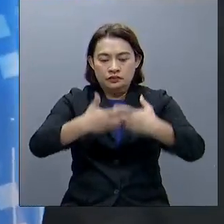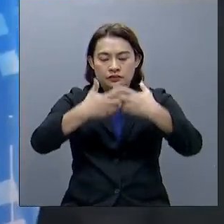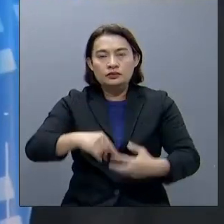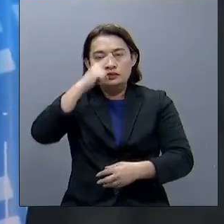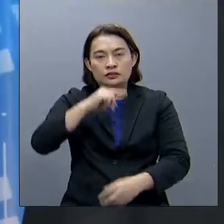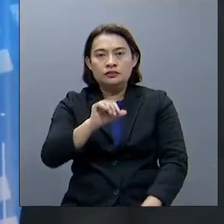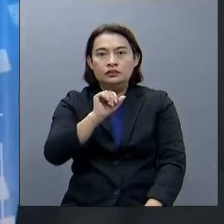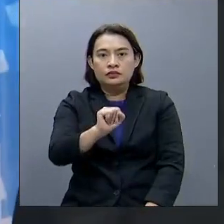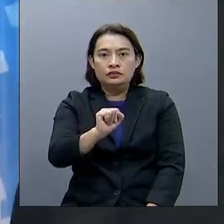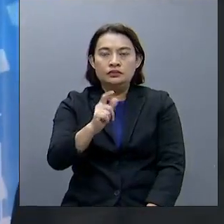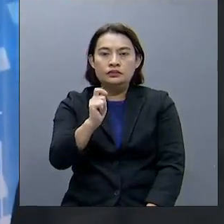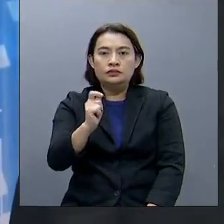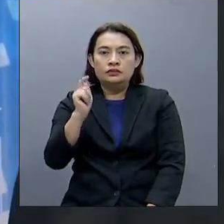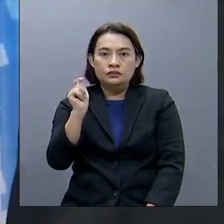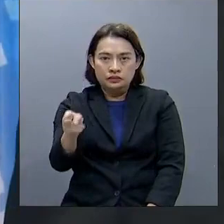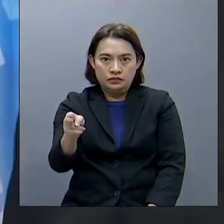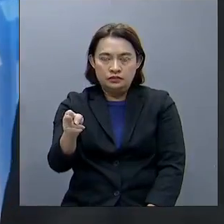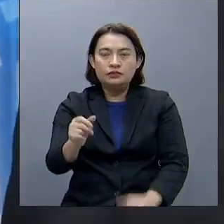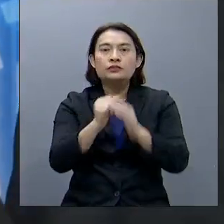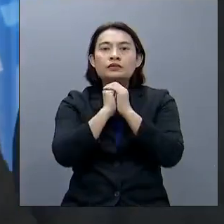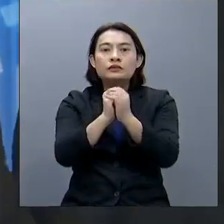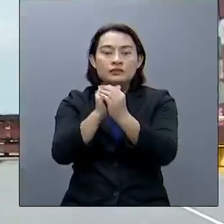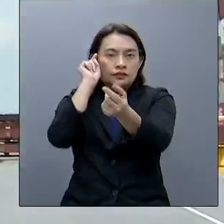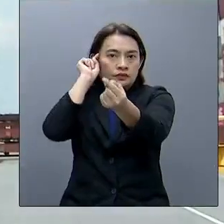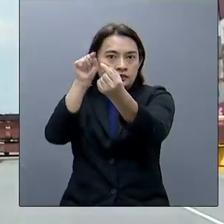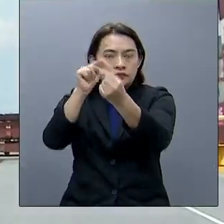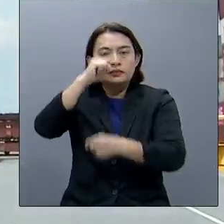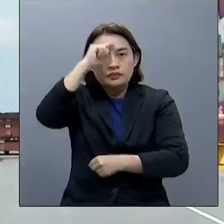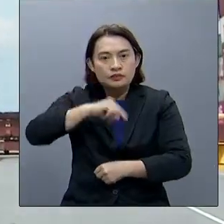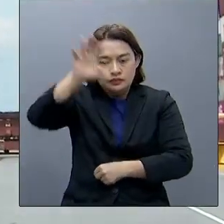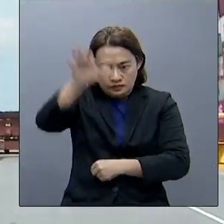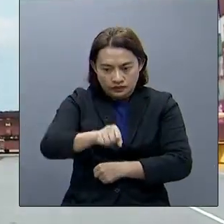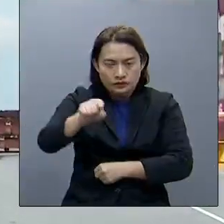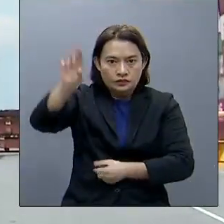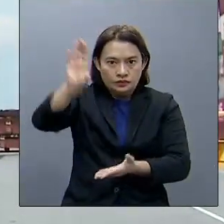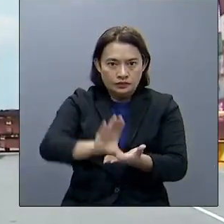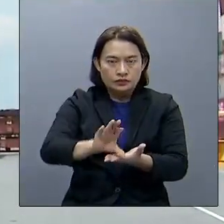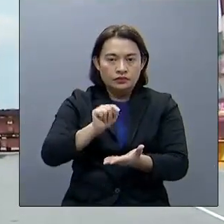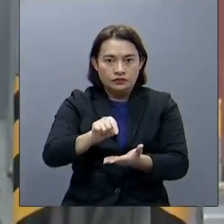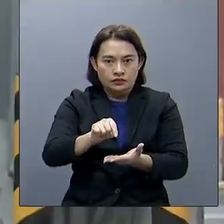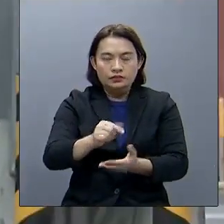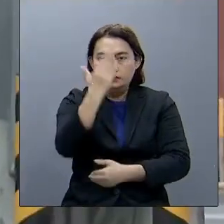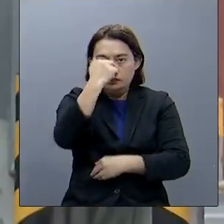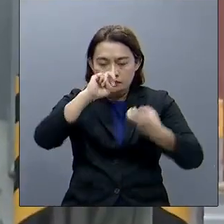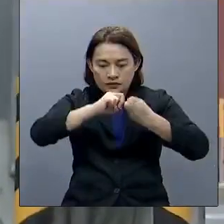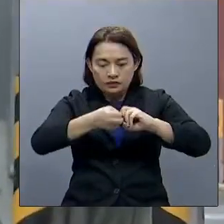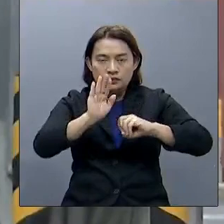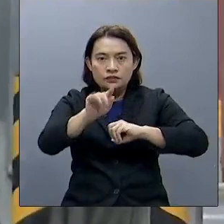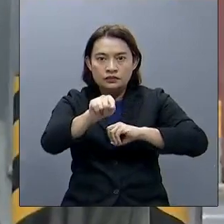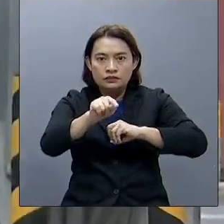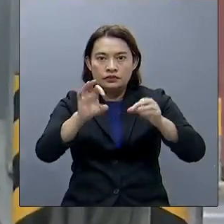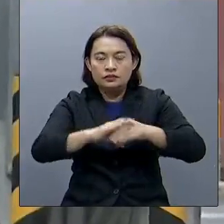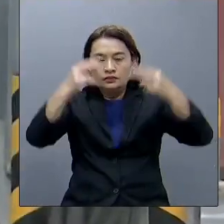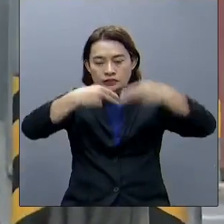อท.นะคะบอกว่าจีนเป็นเป้าหมายนักลงทุนที่ไทยอยากดึงมาลงทุนค่ะเพราะว่าหลังเกิดปัญหาภูมิรัฐศาสตร์แล้วก็สงครามการ